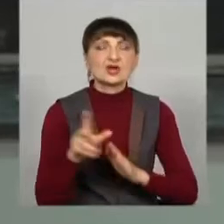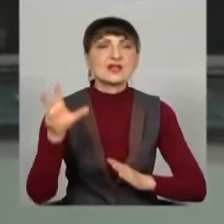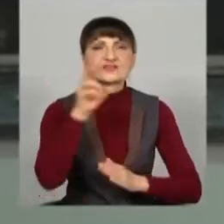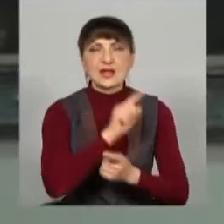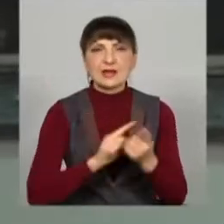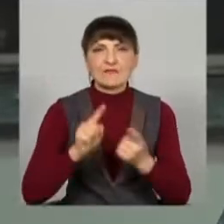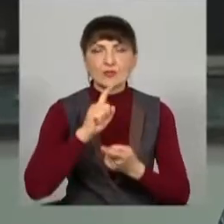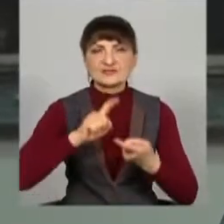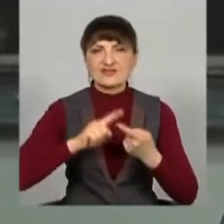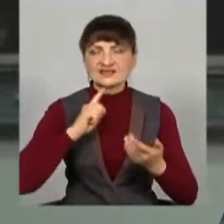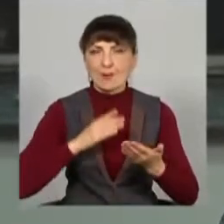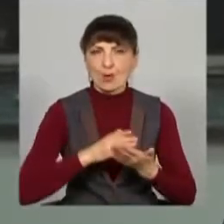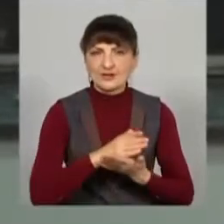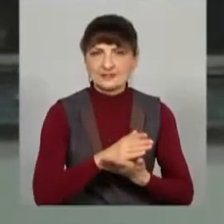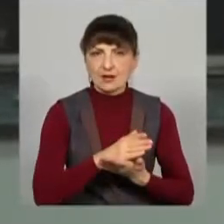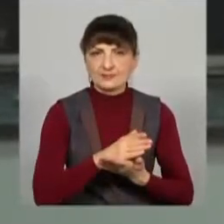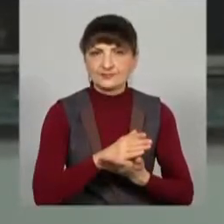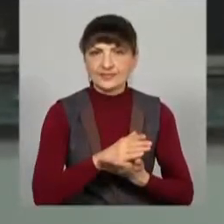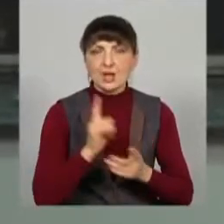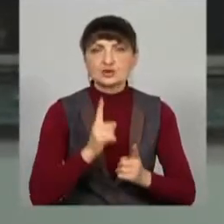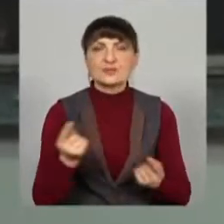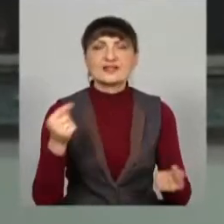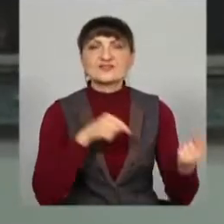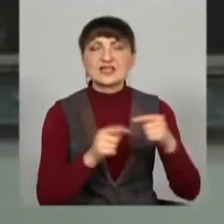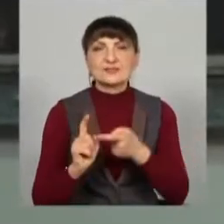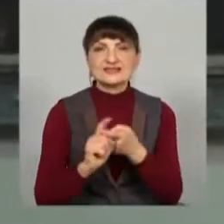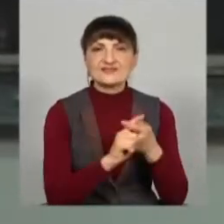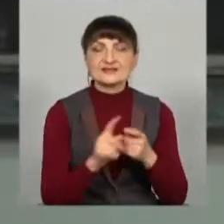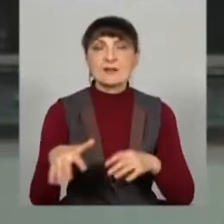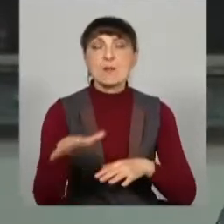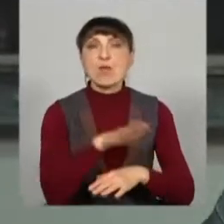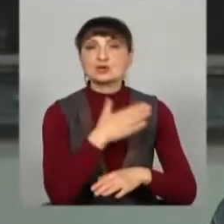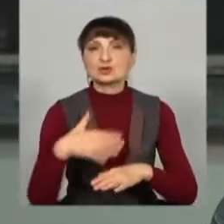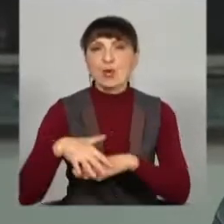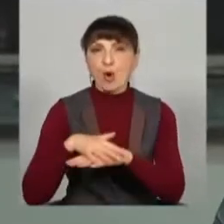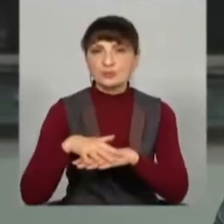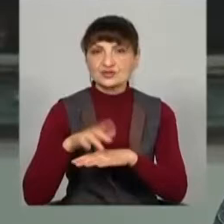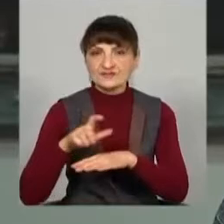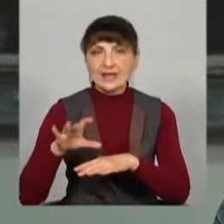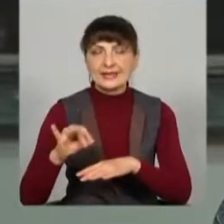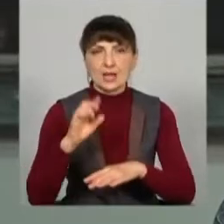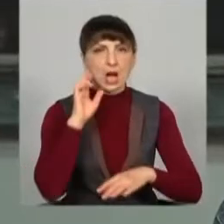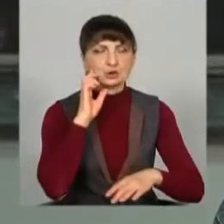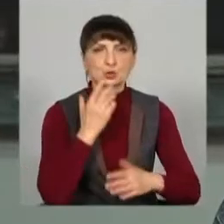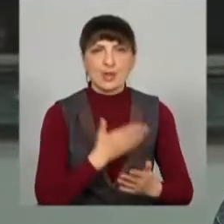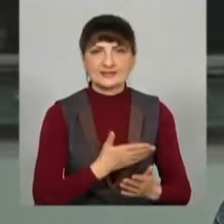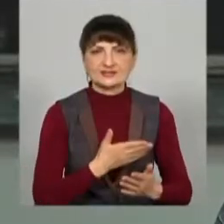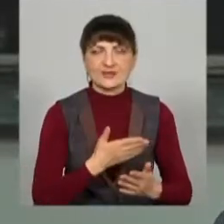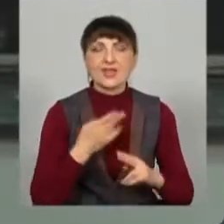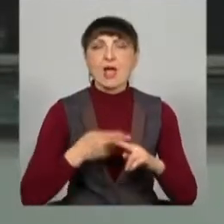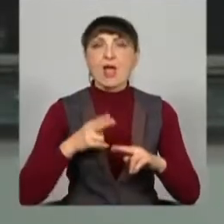реформ на самом деле, чтобы это была взаимная связь между обществом и государством. Во-вторых,